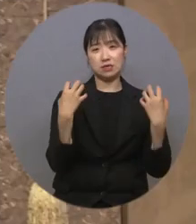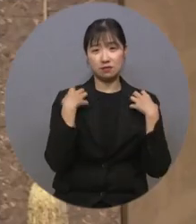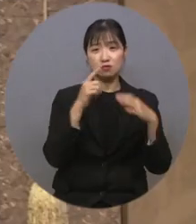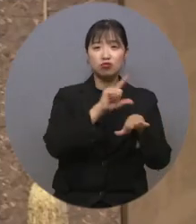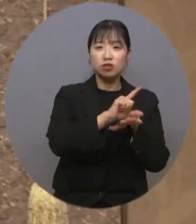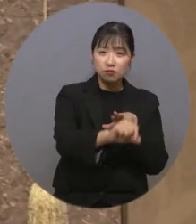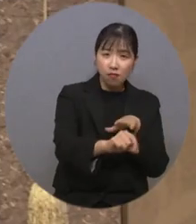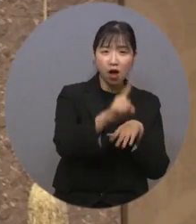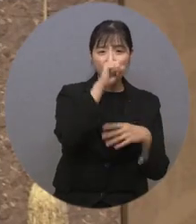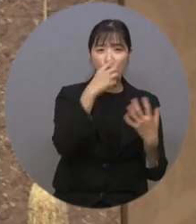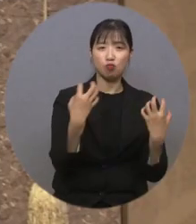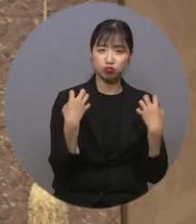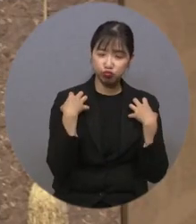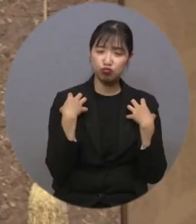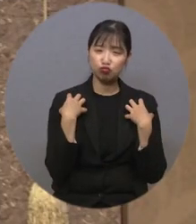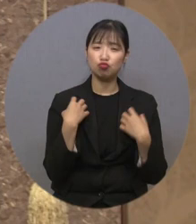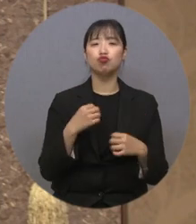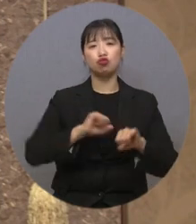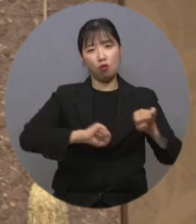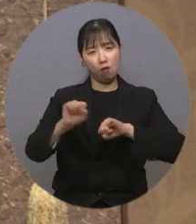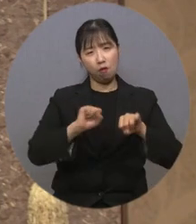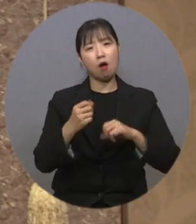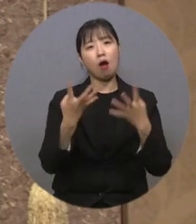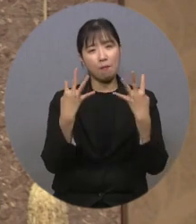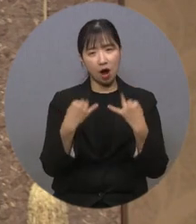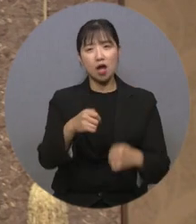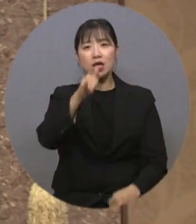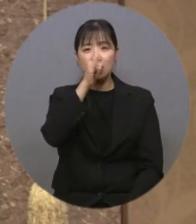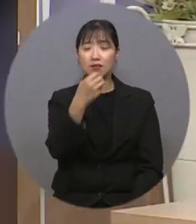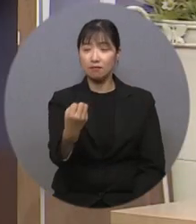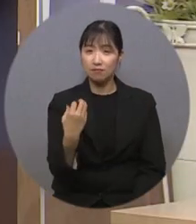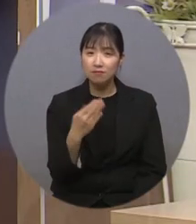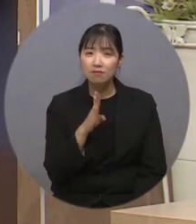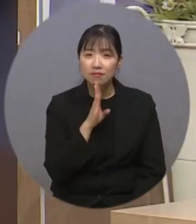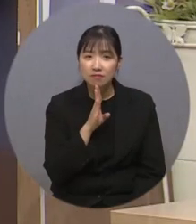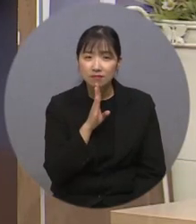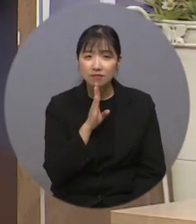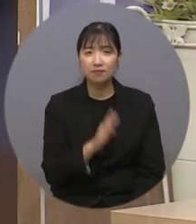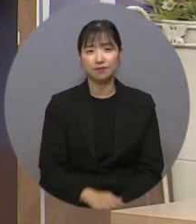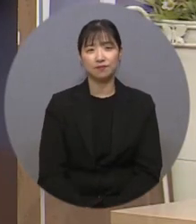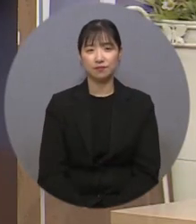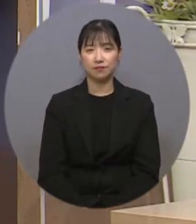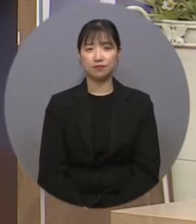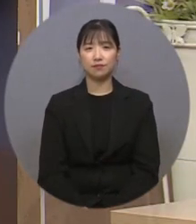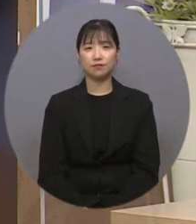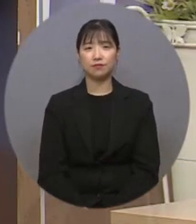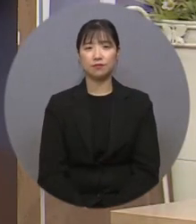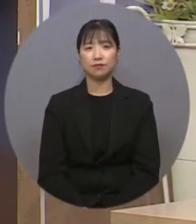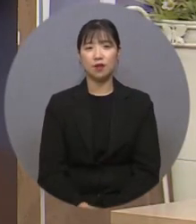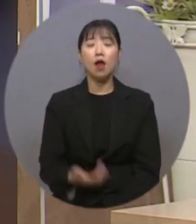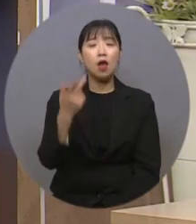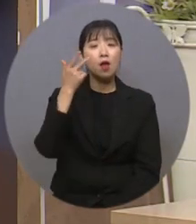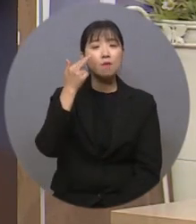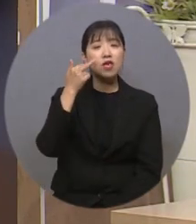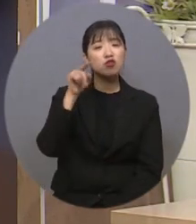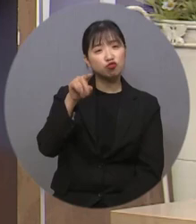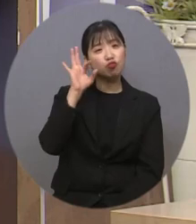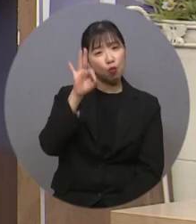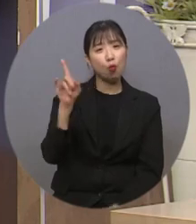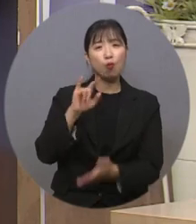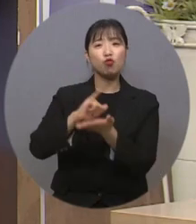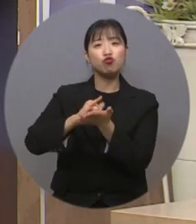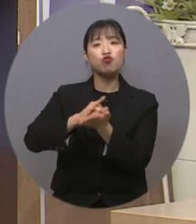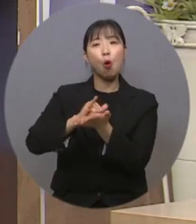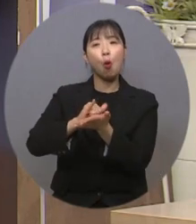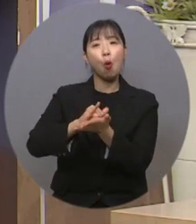지방 정부도 많이 지방 자치 역할도 많이 하고 있다 이렇게 말씀해 주셨는데 사실 미국도 보면은 뭐 뉴욕